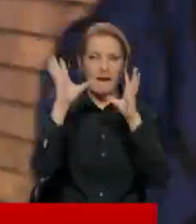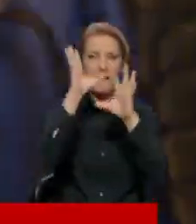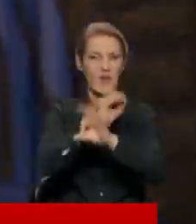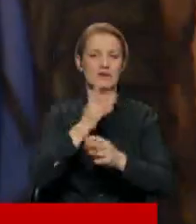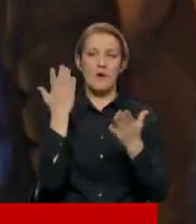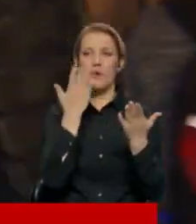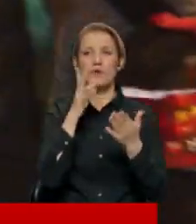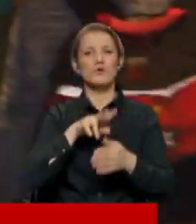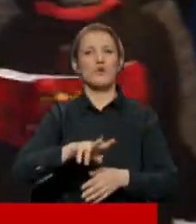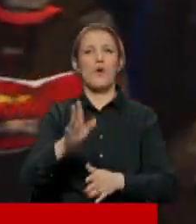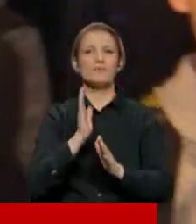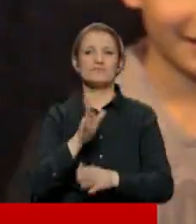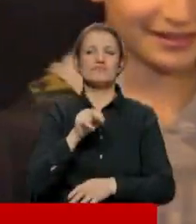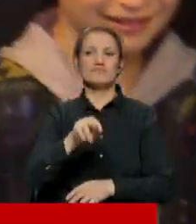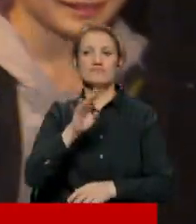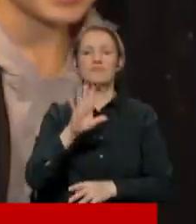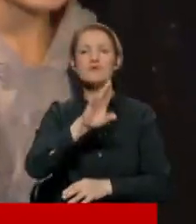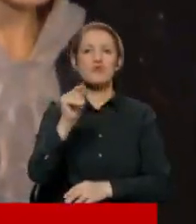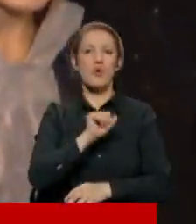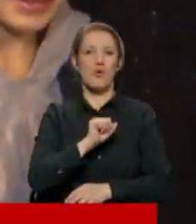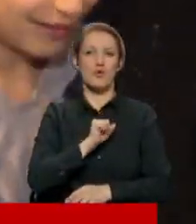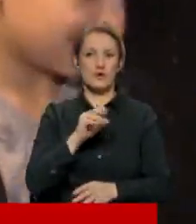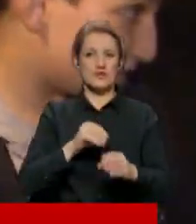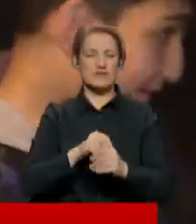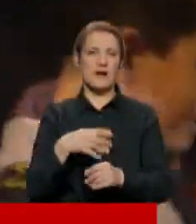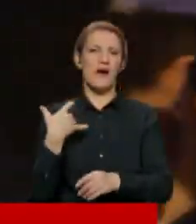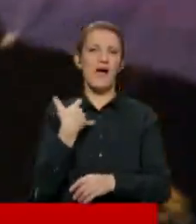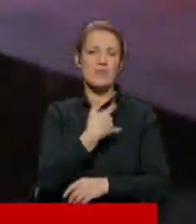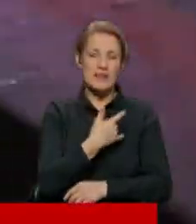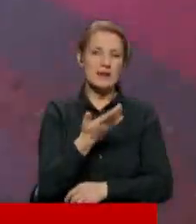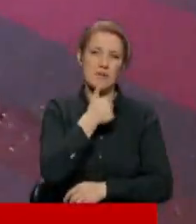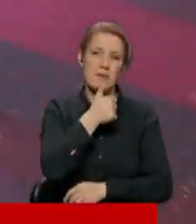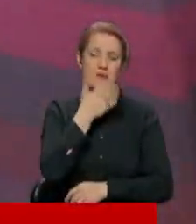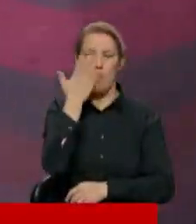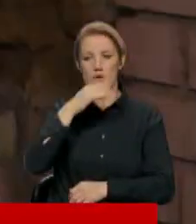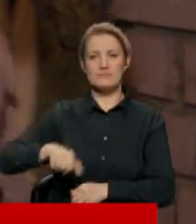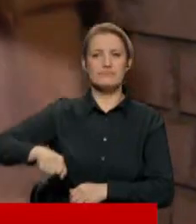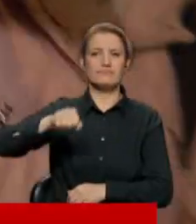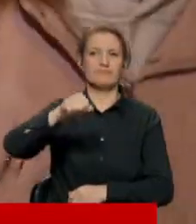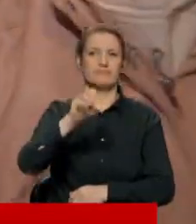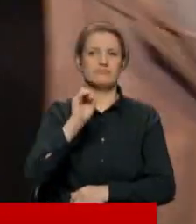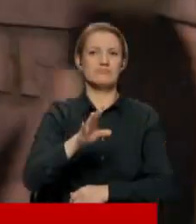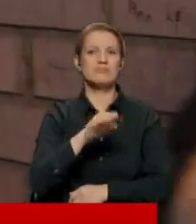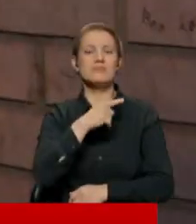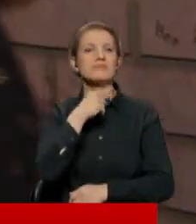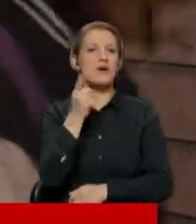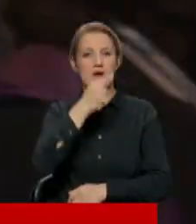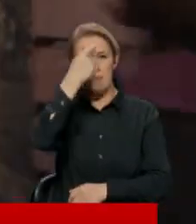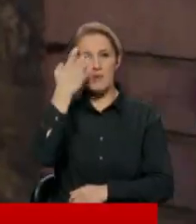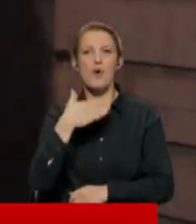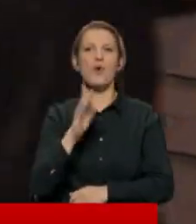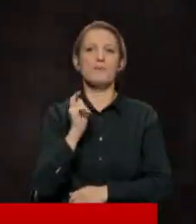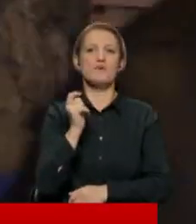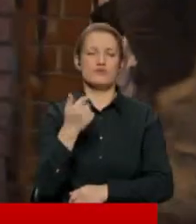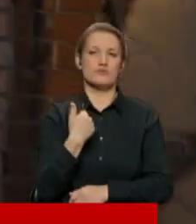karanlıkta yollara düşüyorlar. Birçoğu korktuğu için velileri onları okula bırakıyor. Başkası imkanımız yok, mecburum yani